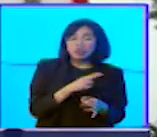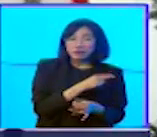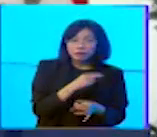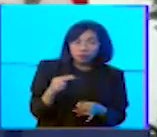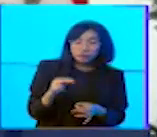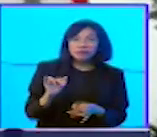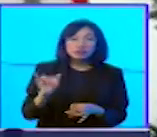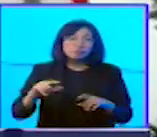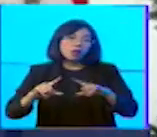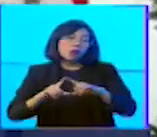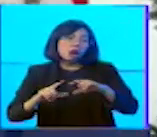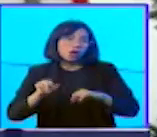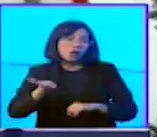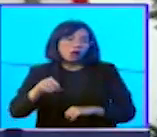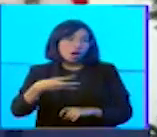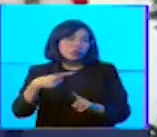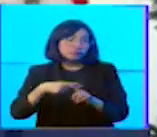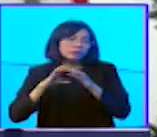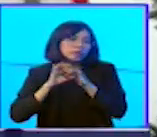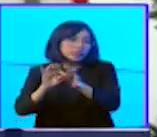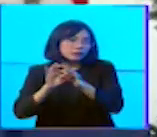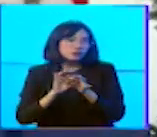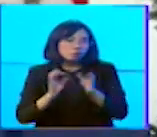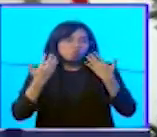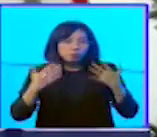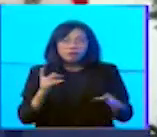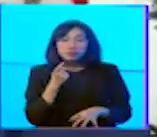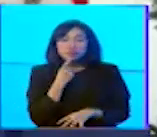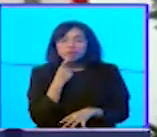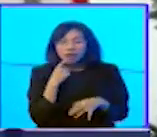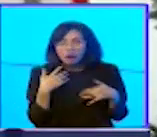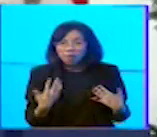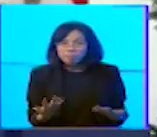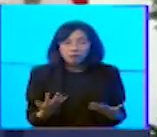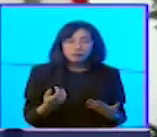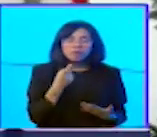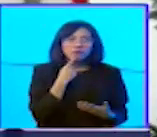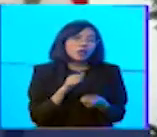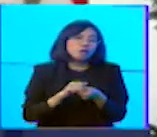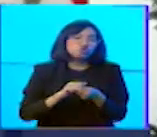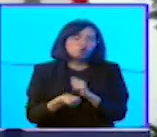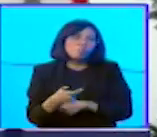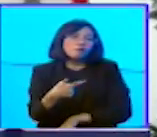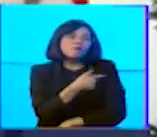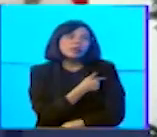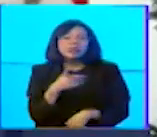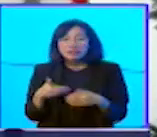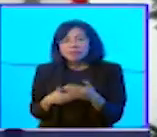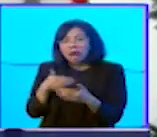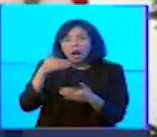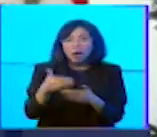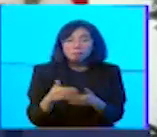AZ, termasuk berbagi informasi mengenai hasil uji klinis tahap 1